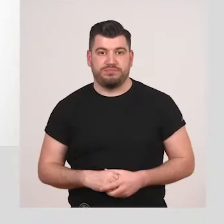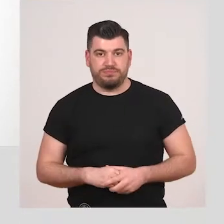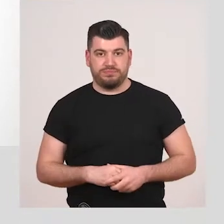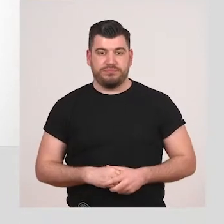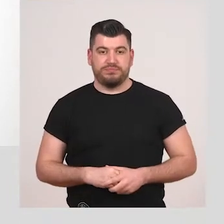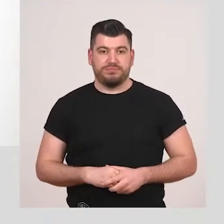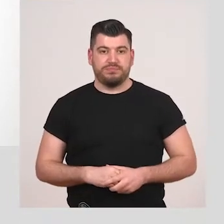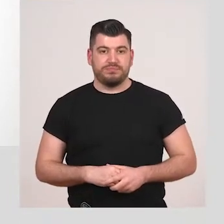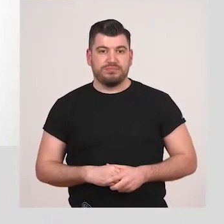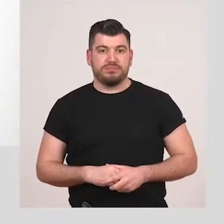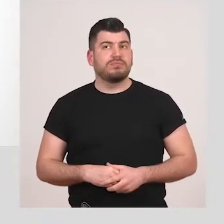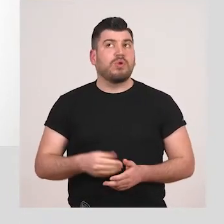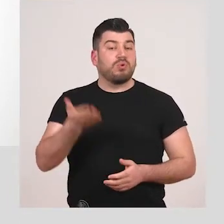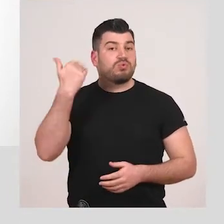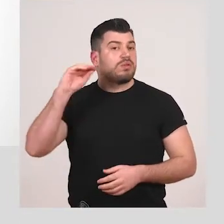Τι συνέβη τότε?